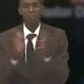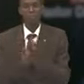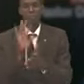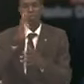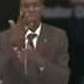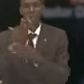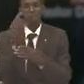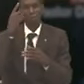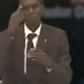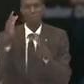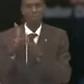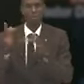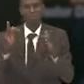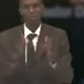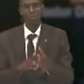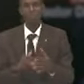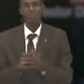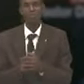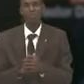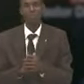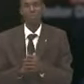acclamé le seigneur